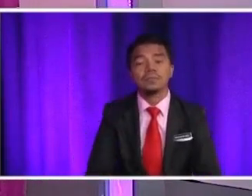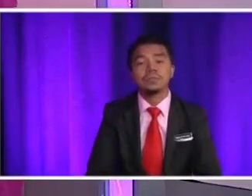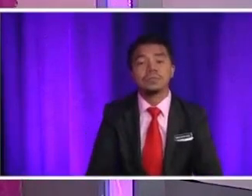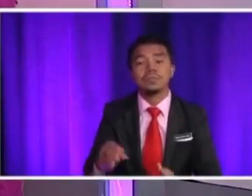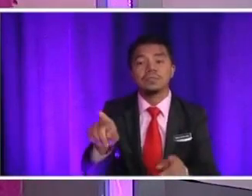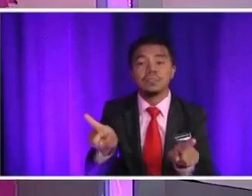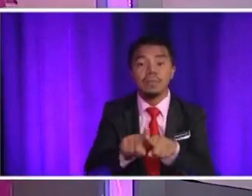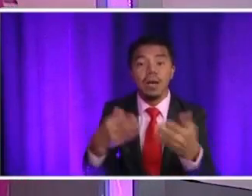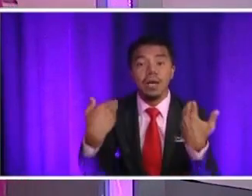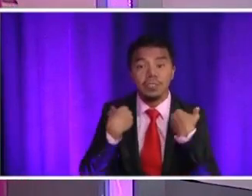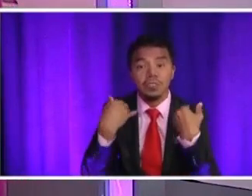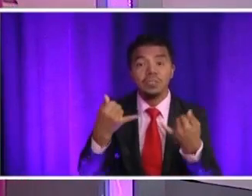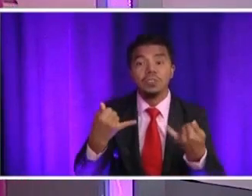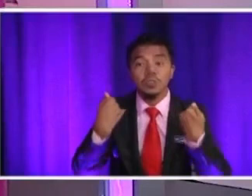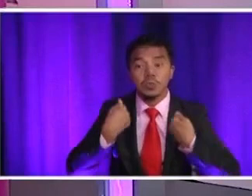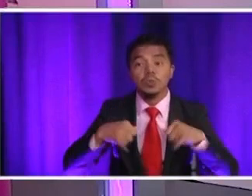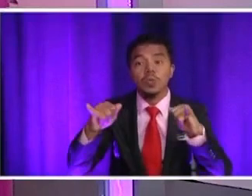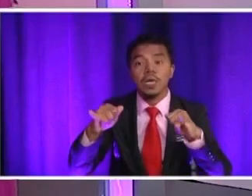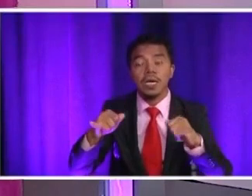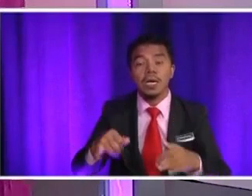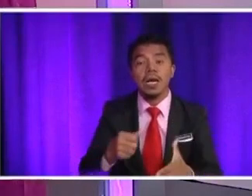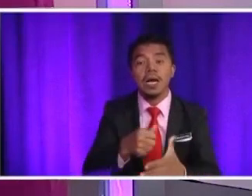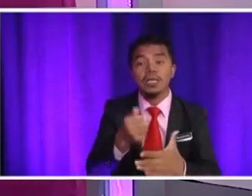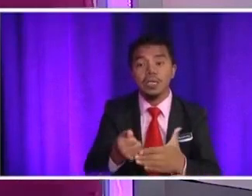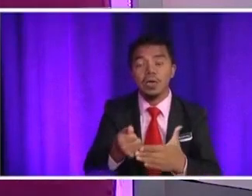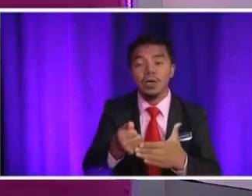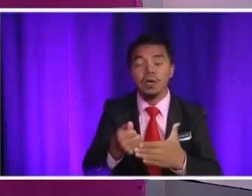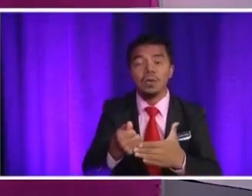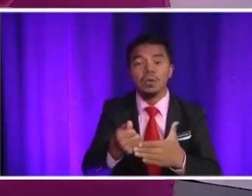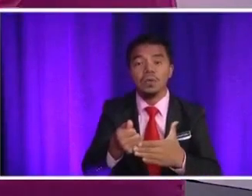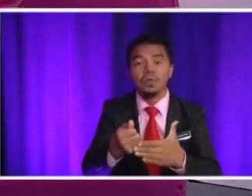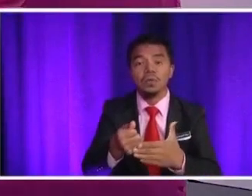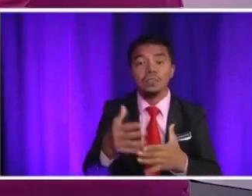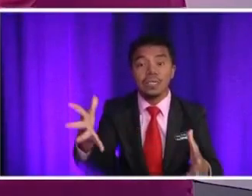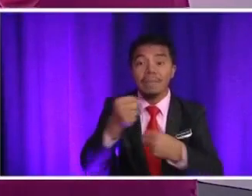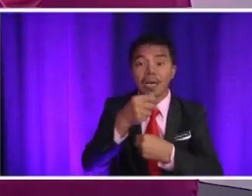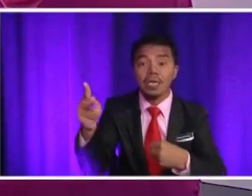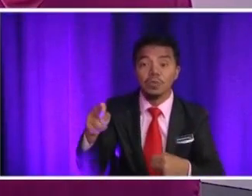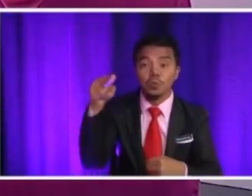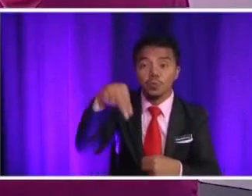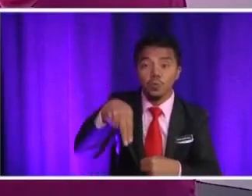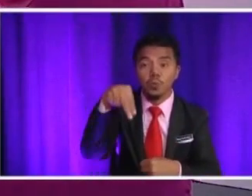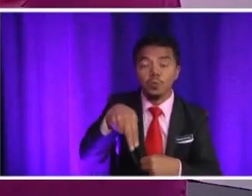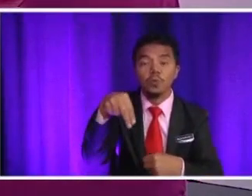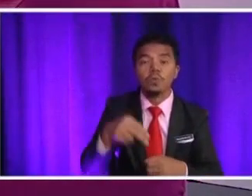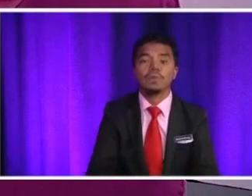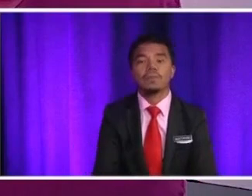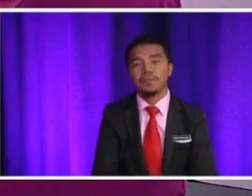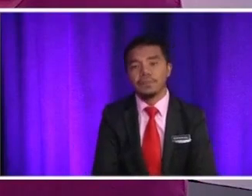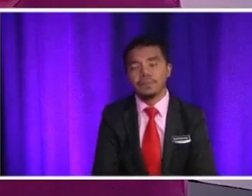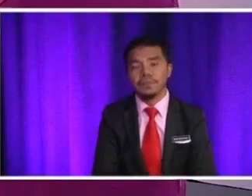atau perkhidmatan untuk untung saja. Mereka tak fikir yang lain. Tapi kalau bidang keusahawanan, beza eh. Mereka mampu